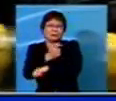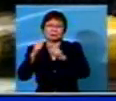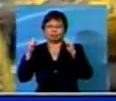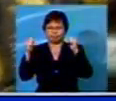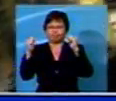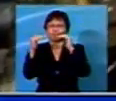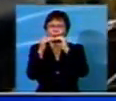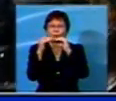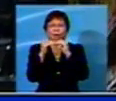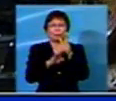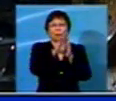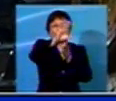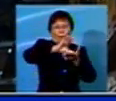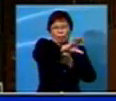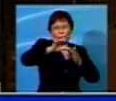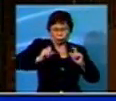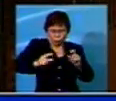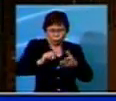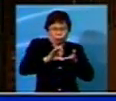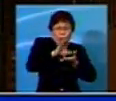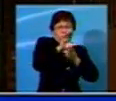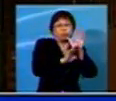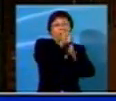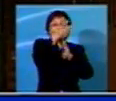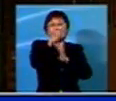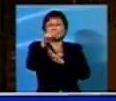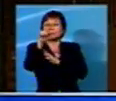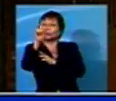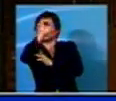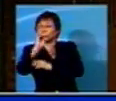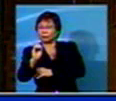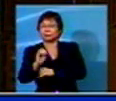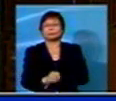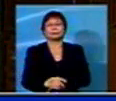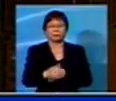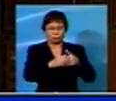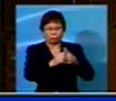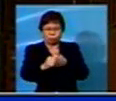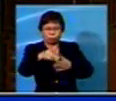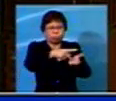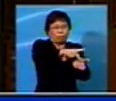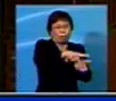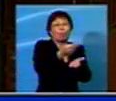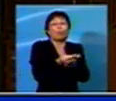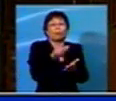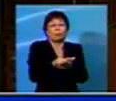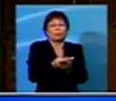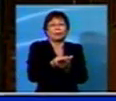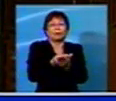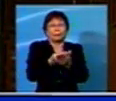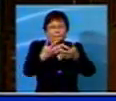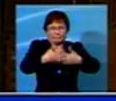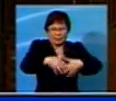manakala pertumbuhan pelaburan swasta berada 14.1% diacu perbelanjaan dalam sektor